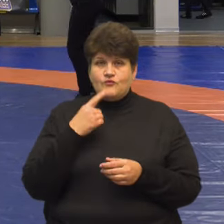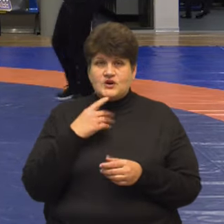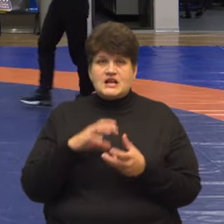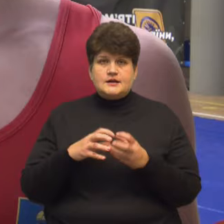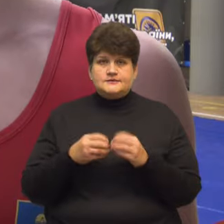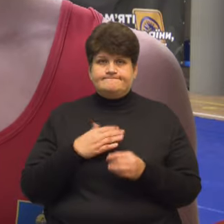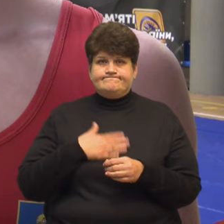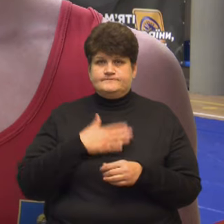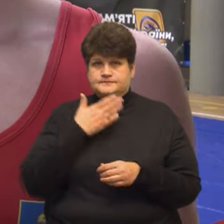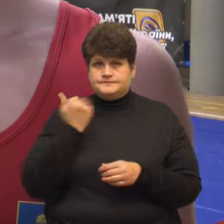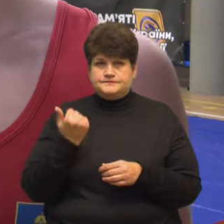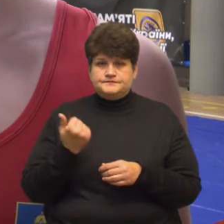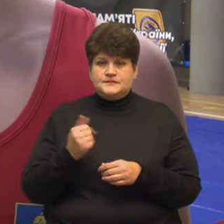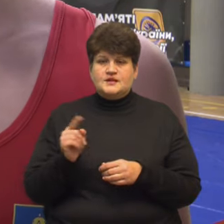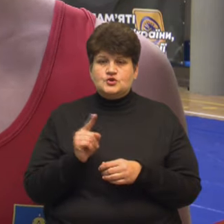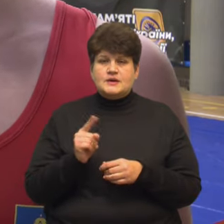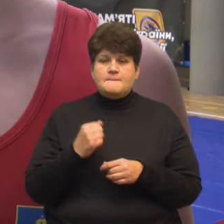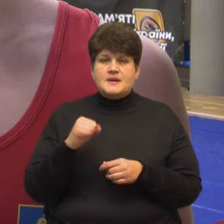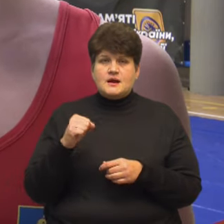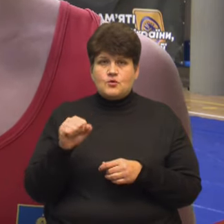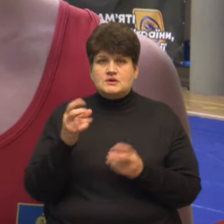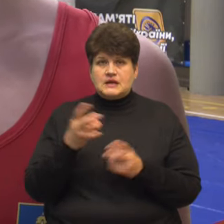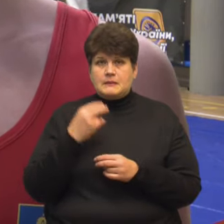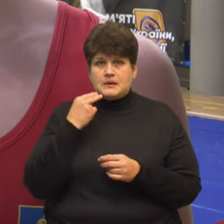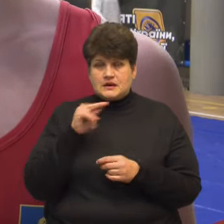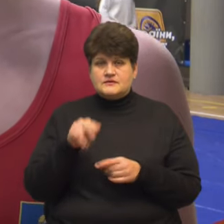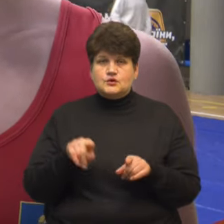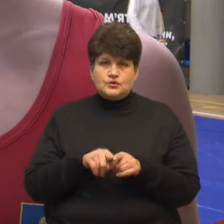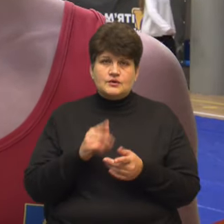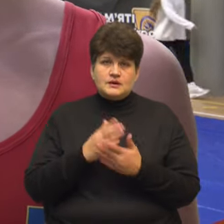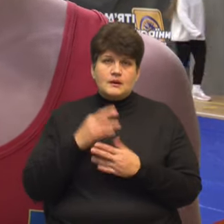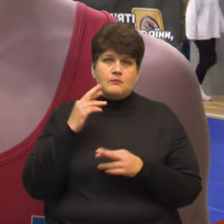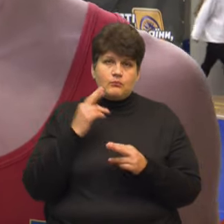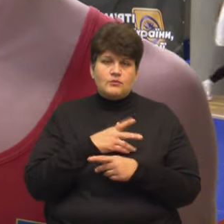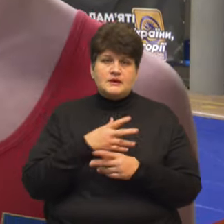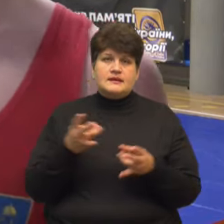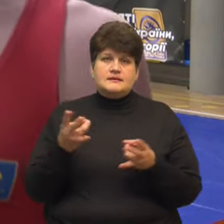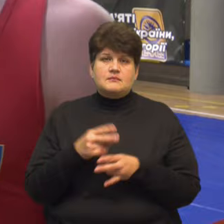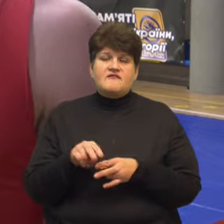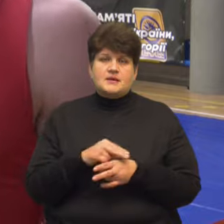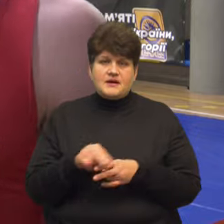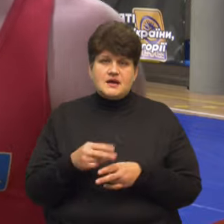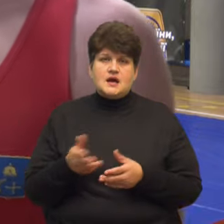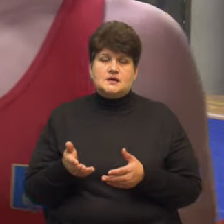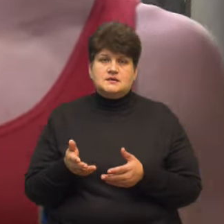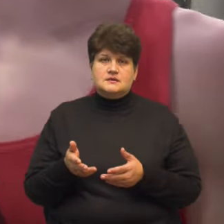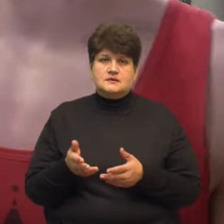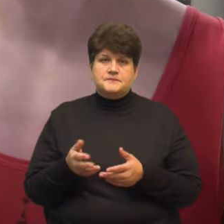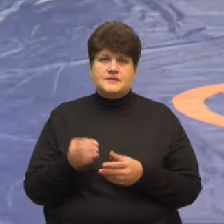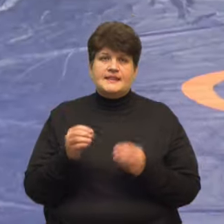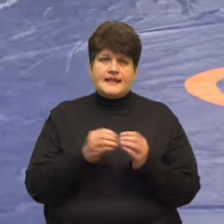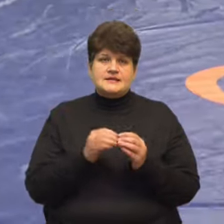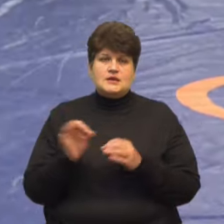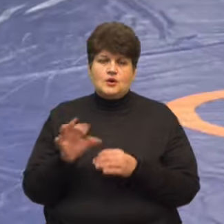задоволений на Перемоги Треба краще все одно єсть помилки треба їх виправляти хоть і 10:0 але було